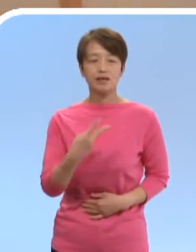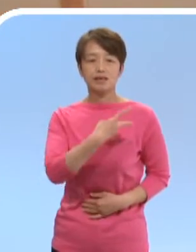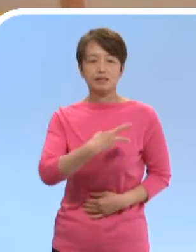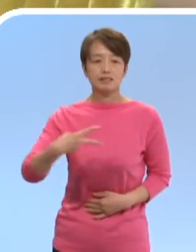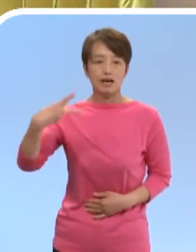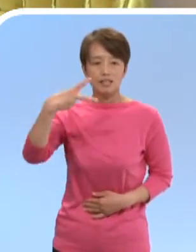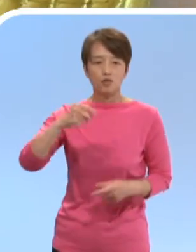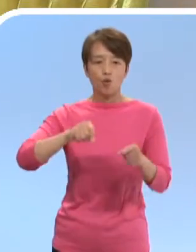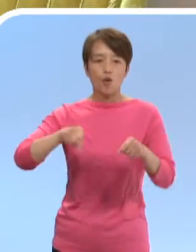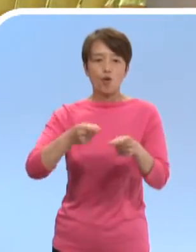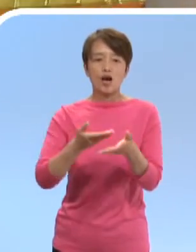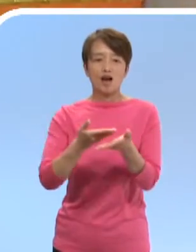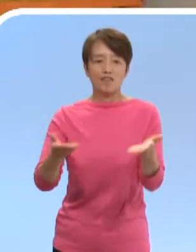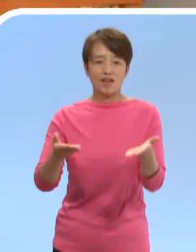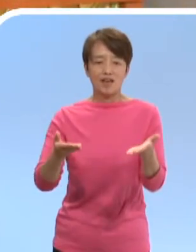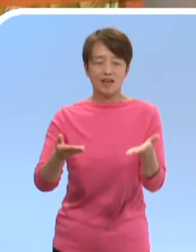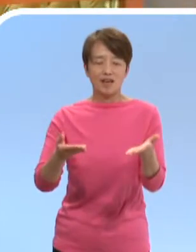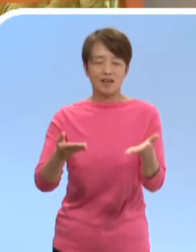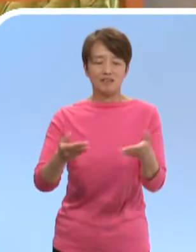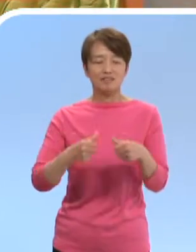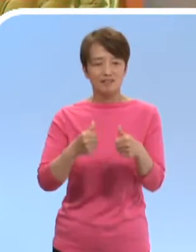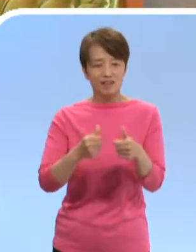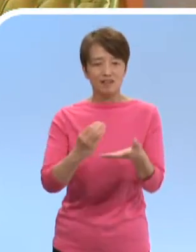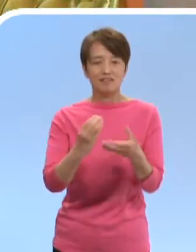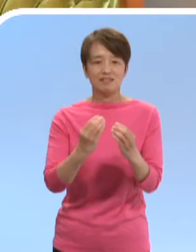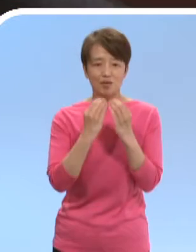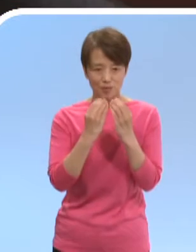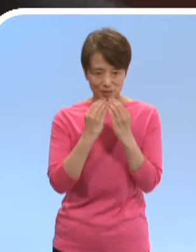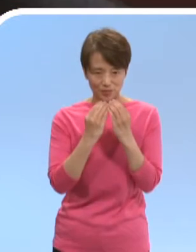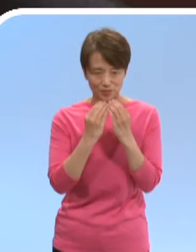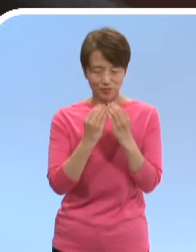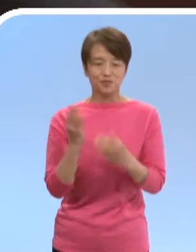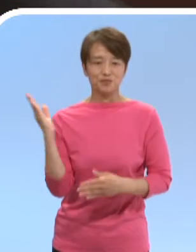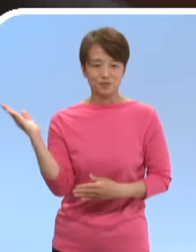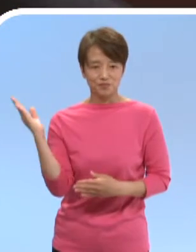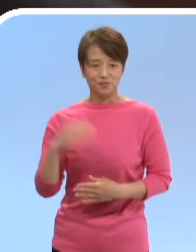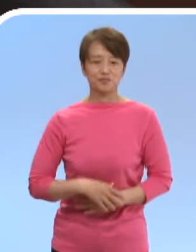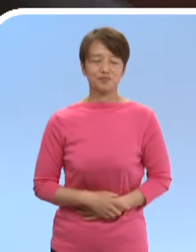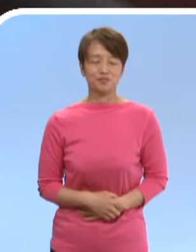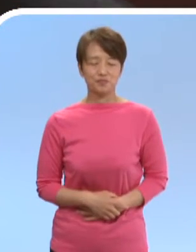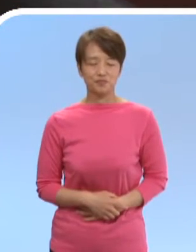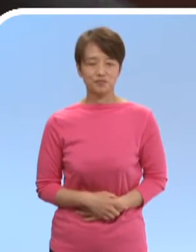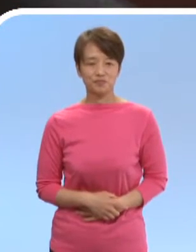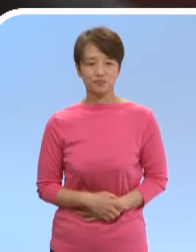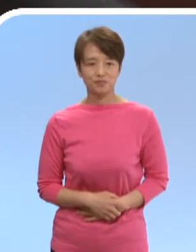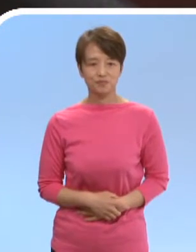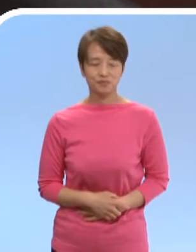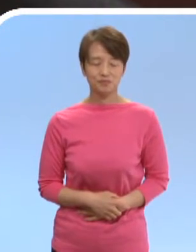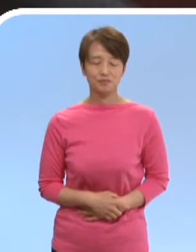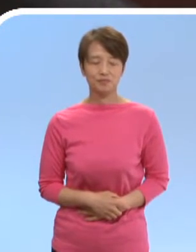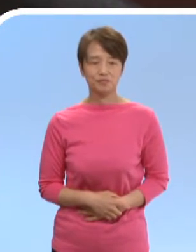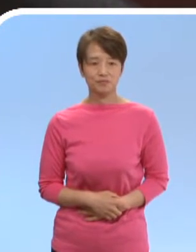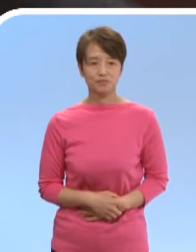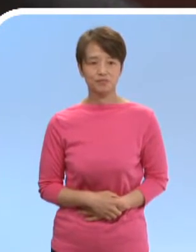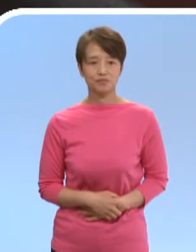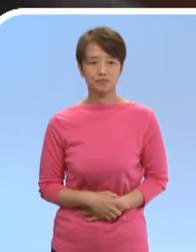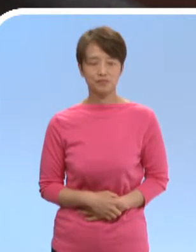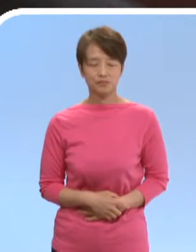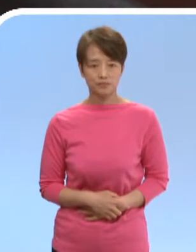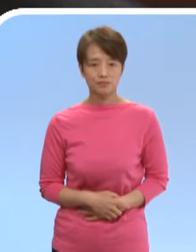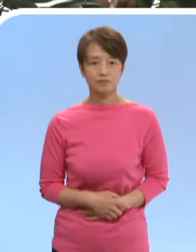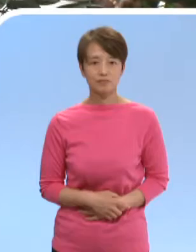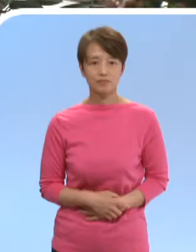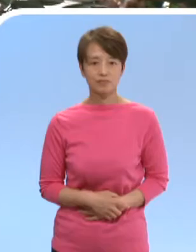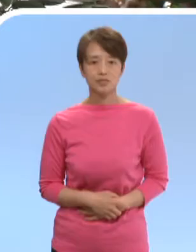ということで2階のおしゃれなカフェスペースで新作の芦屋カレーの揚げパンをいただきます。